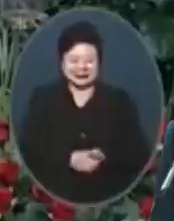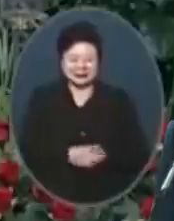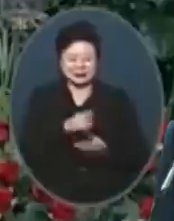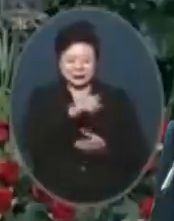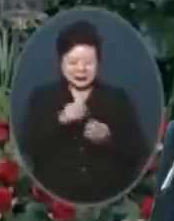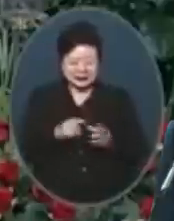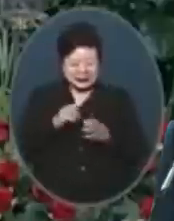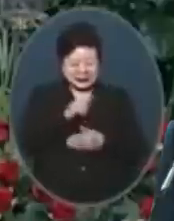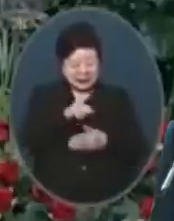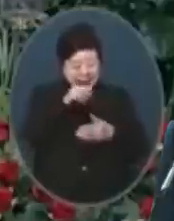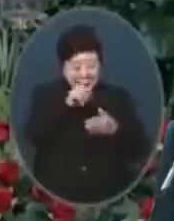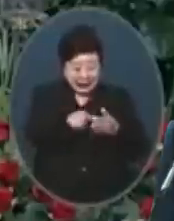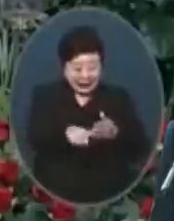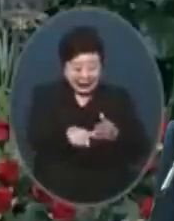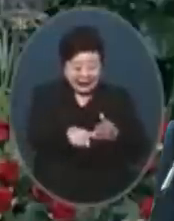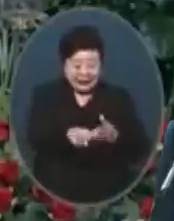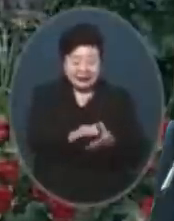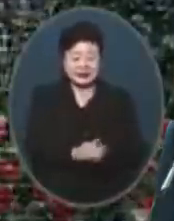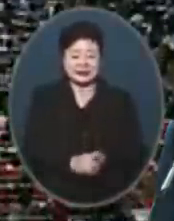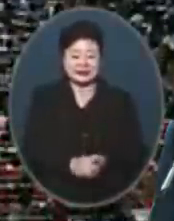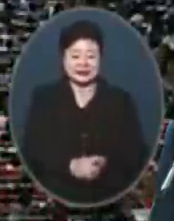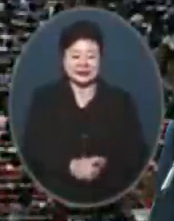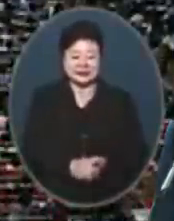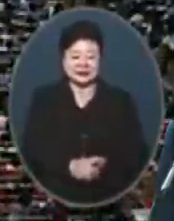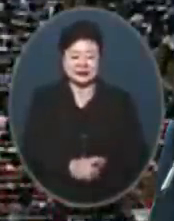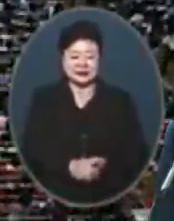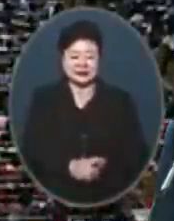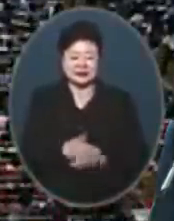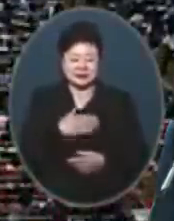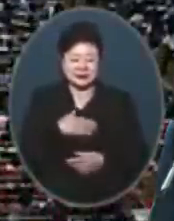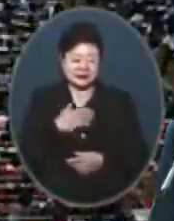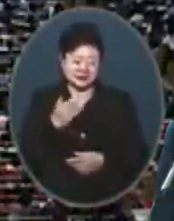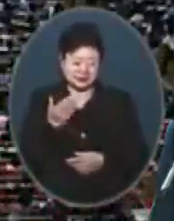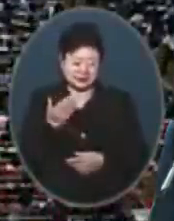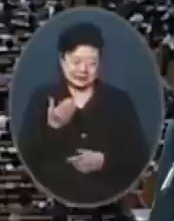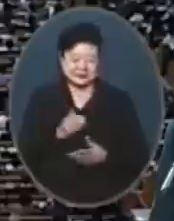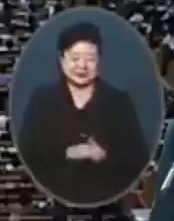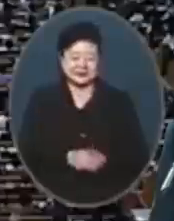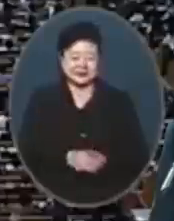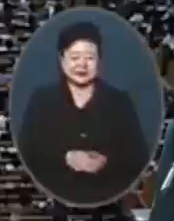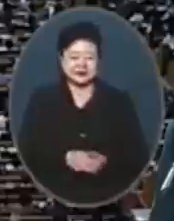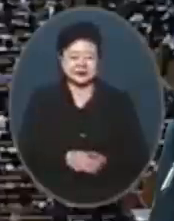우리도 이 세상에 살면서 얻게 됩니다.